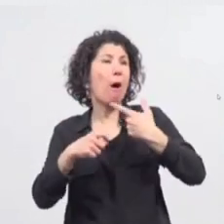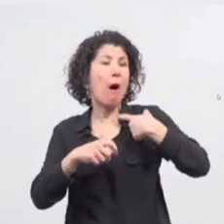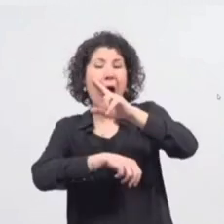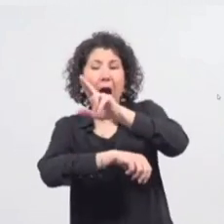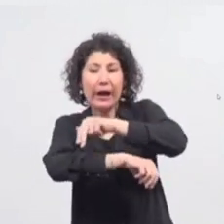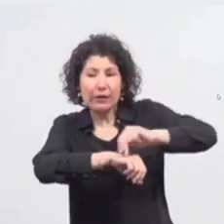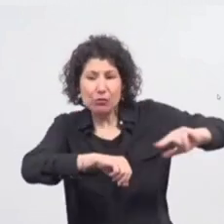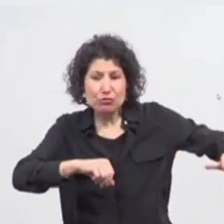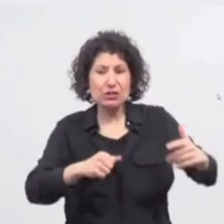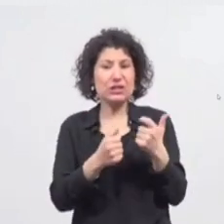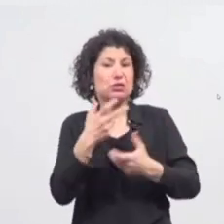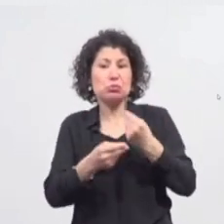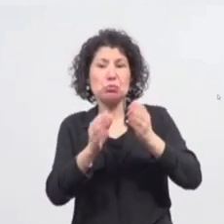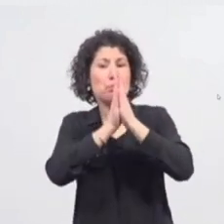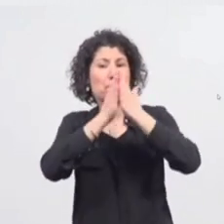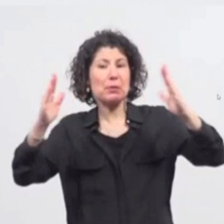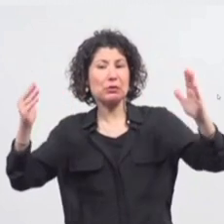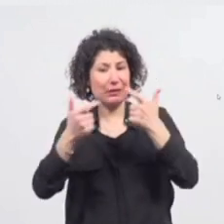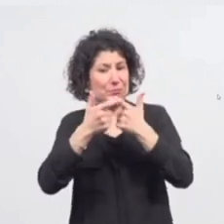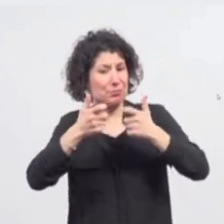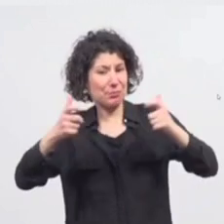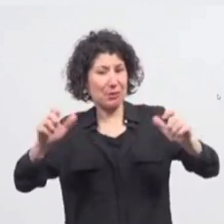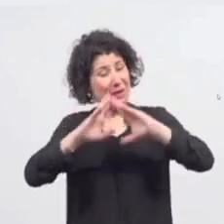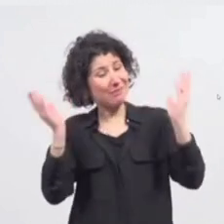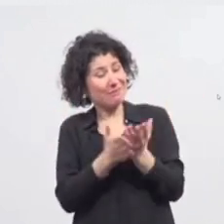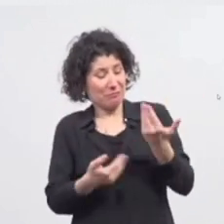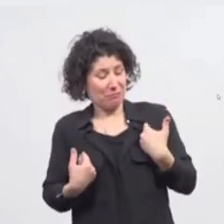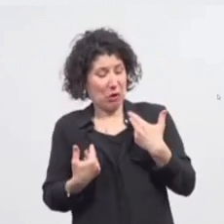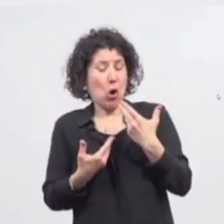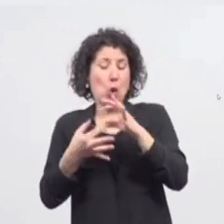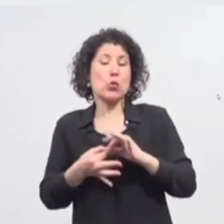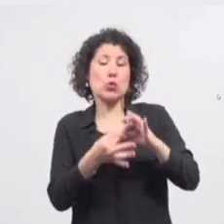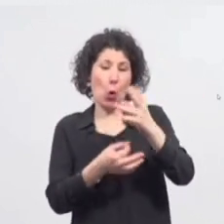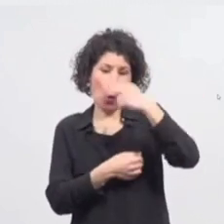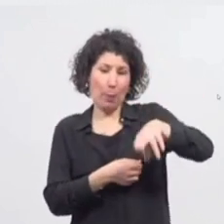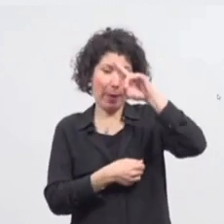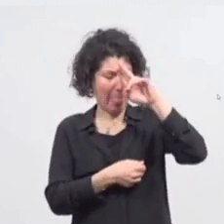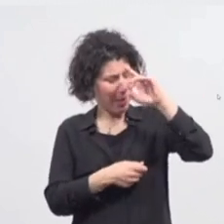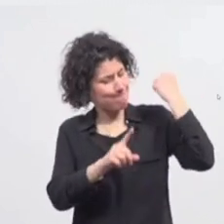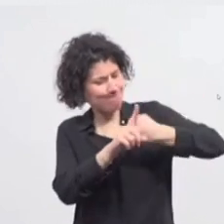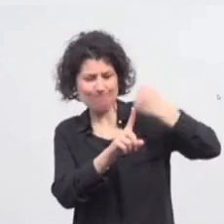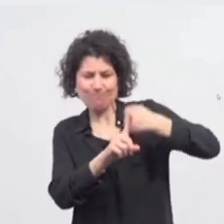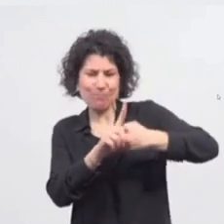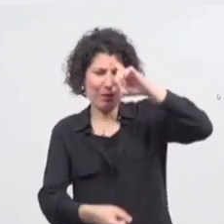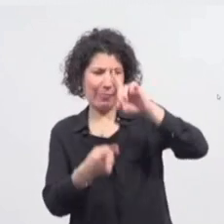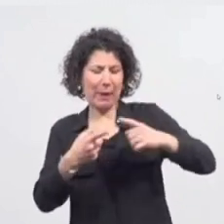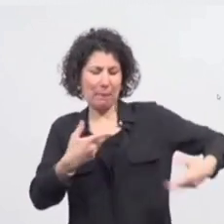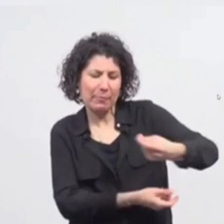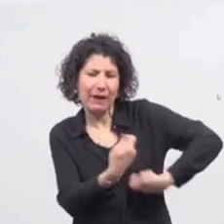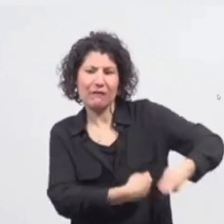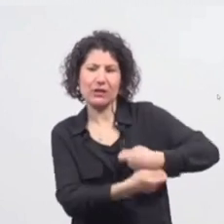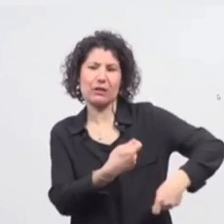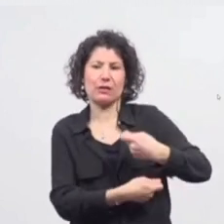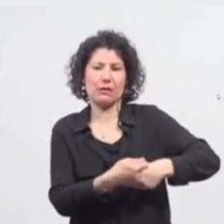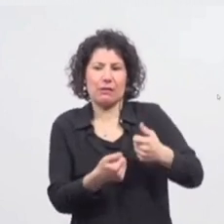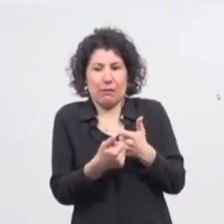L'Union européenne est fermement engagée dans la lutte contre le trafic de biens culturels, et ce depuis plusieurs années déjà. Nous